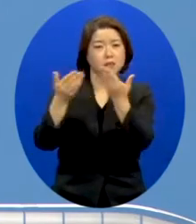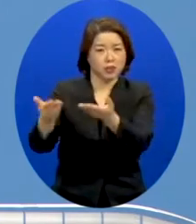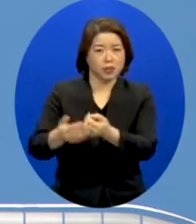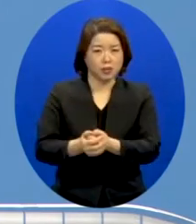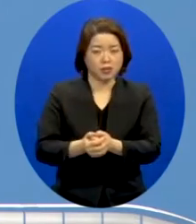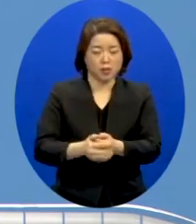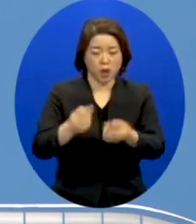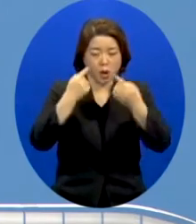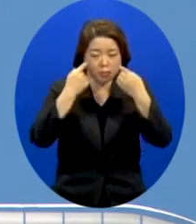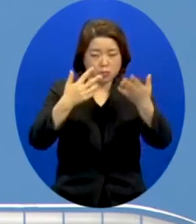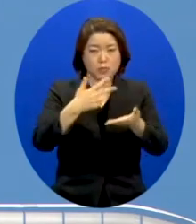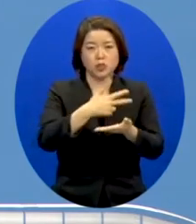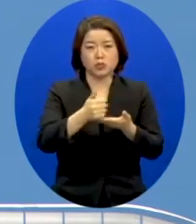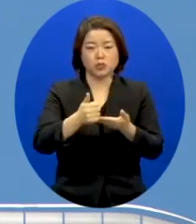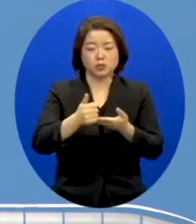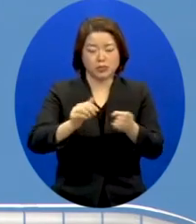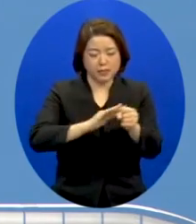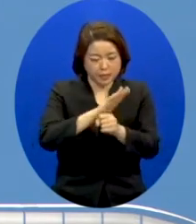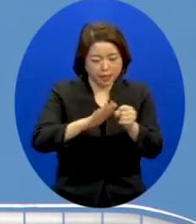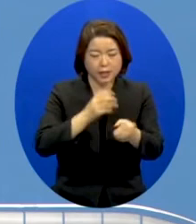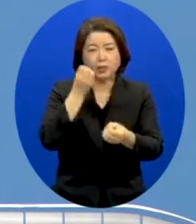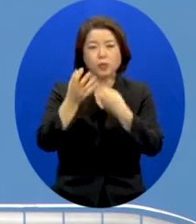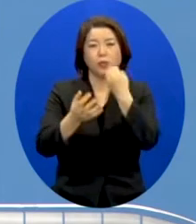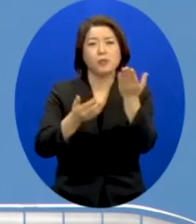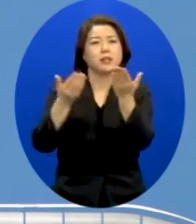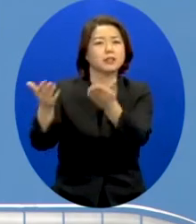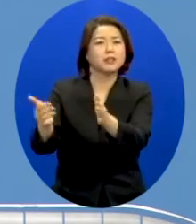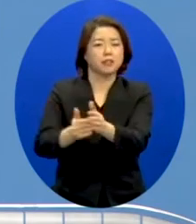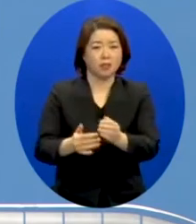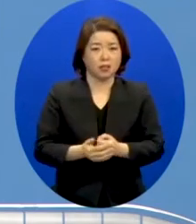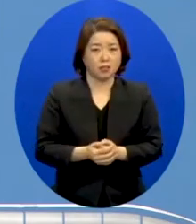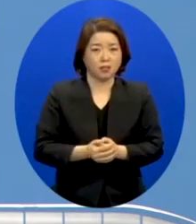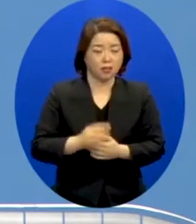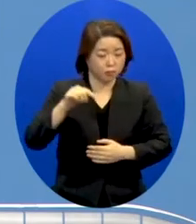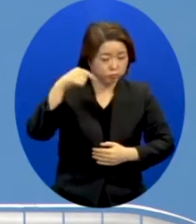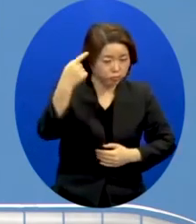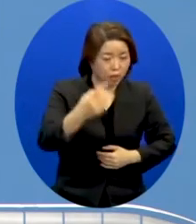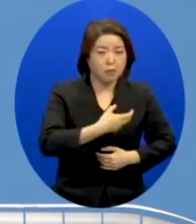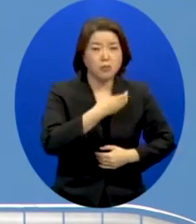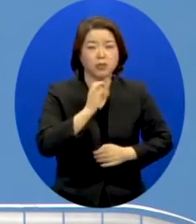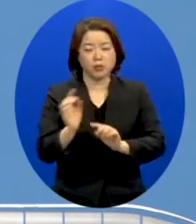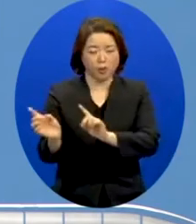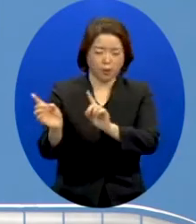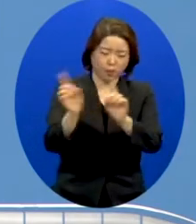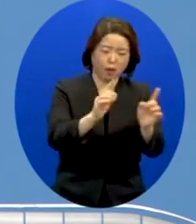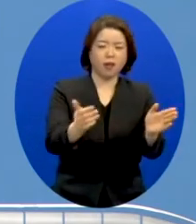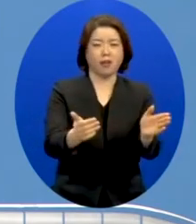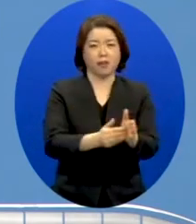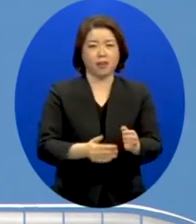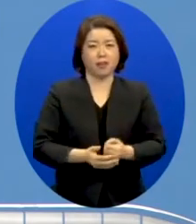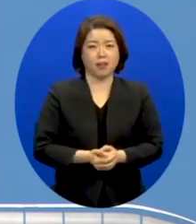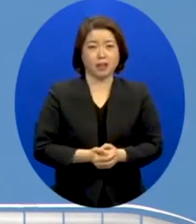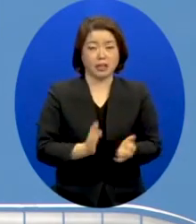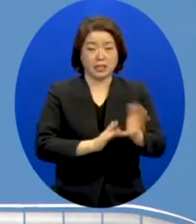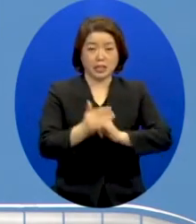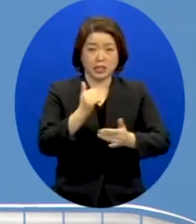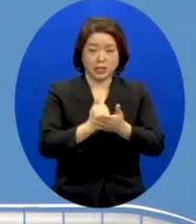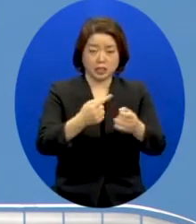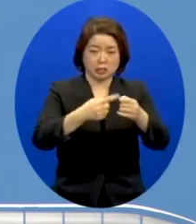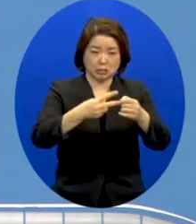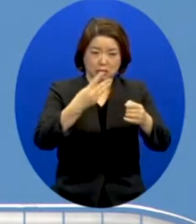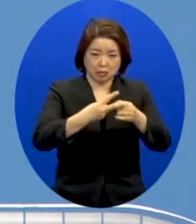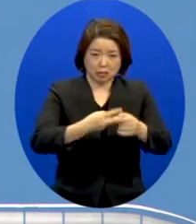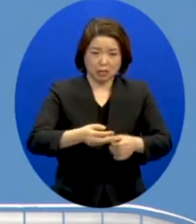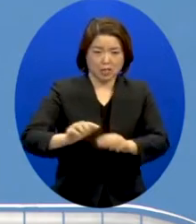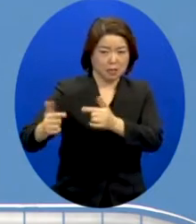주님을 사랑한다는 고백을 한 거죠 그리고 베드로가 살아났어요 예수님을 세 번 부인하고 저주 까지